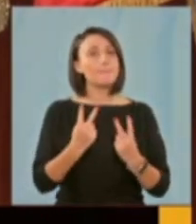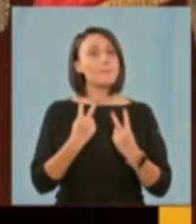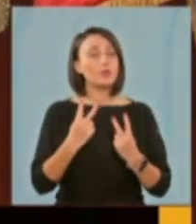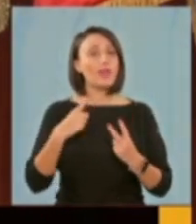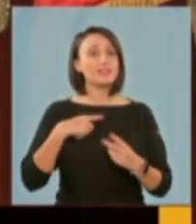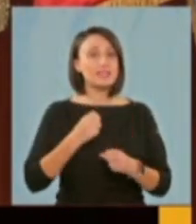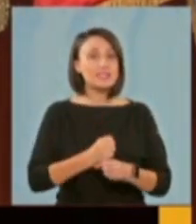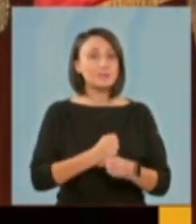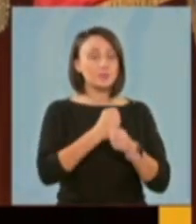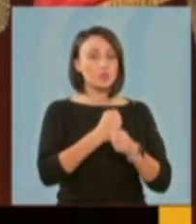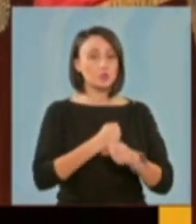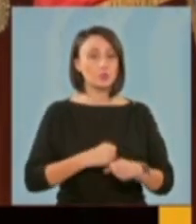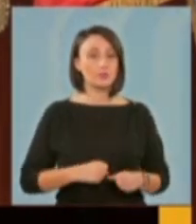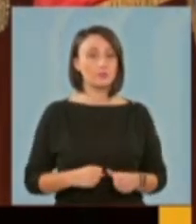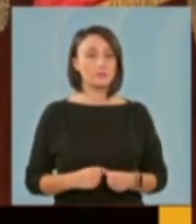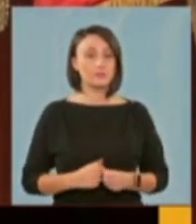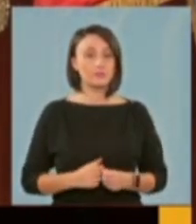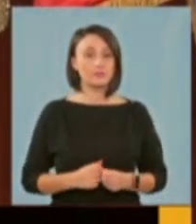este sprijinul